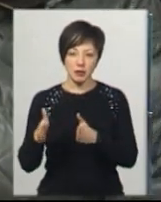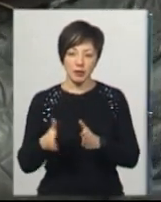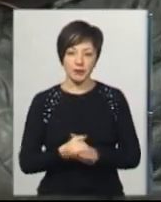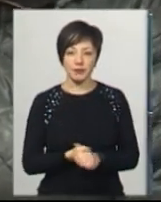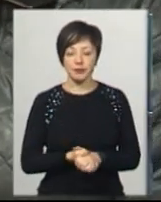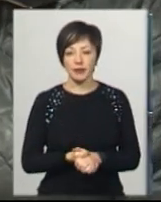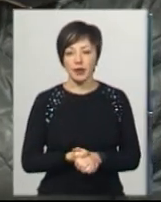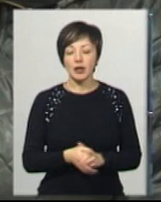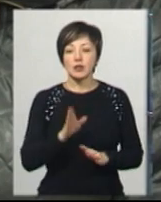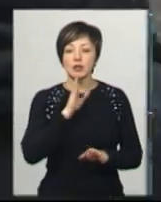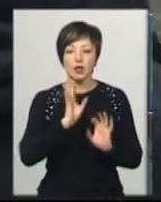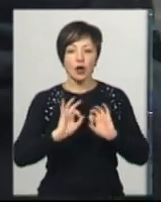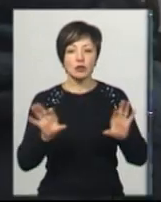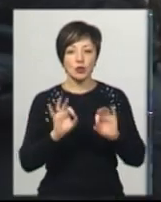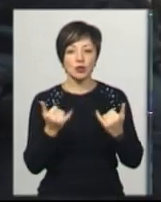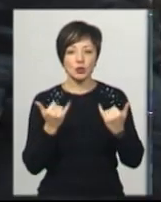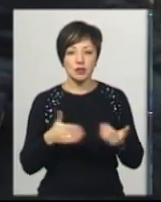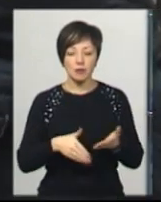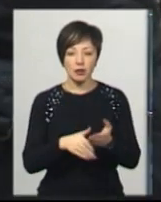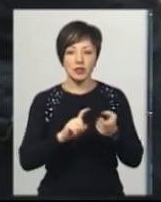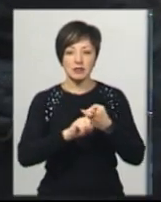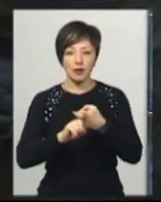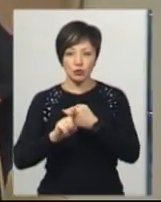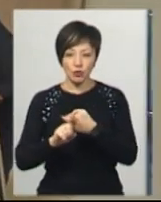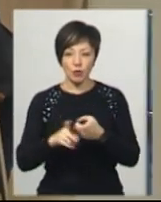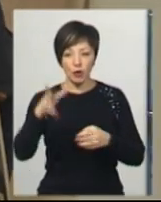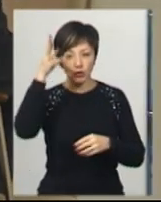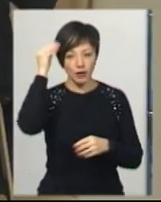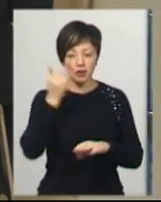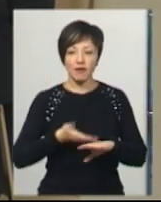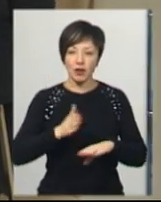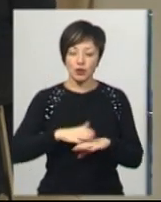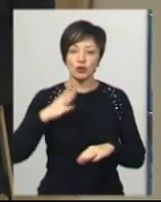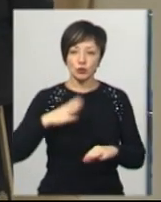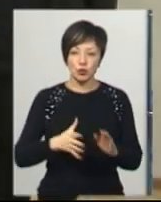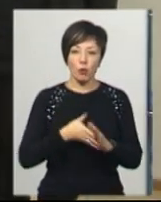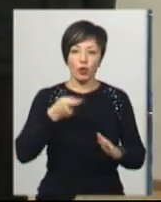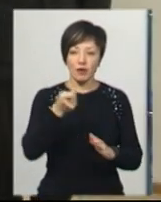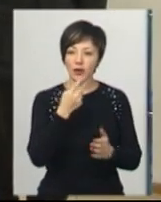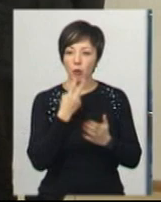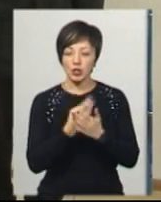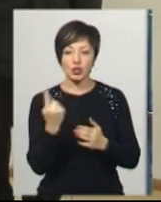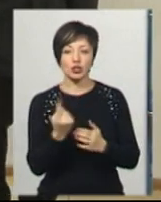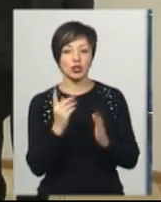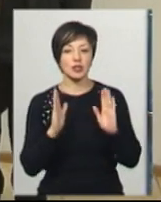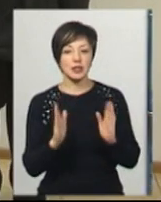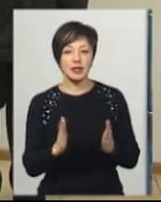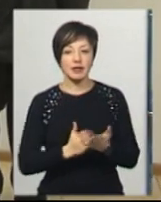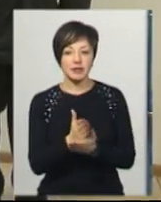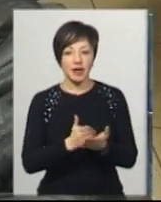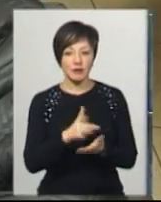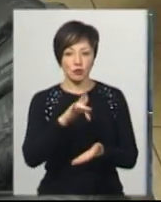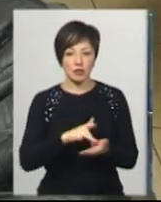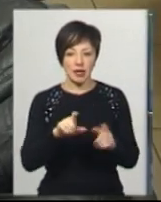Віра Іванівна розповідає, сучасні методи зв'язку і панувати важко, тому змушена подавати показники лічильника тільки у сервісному